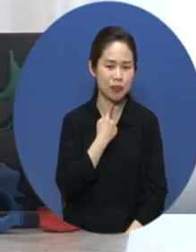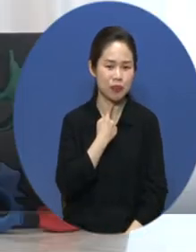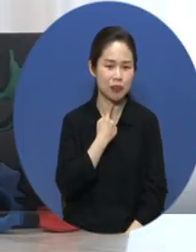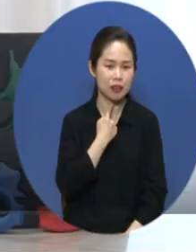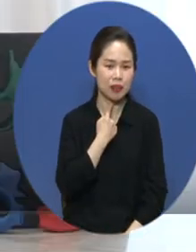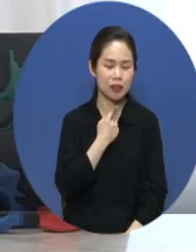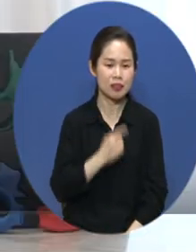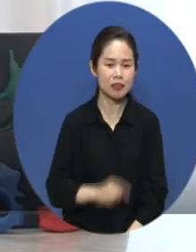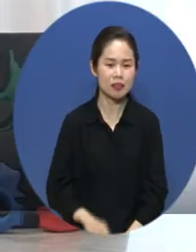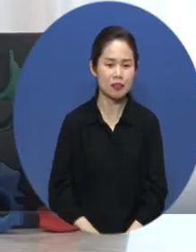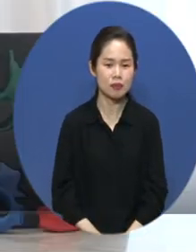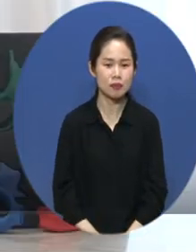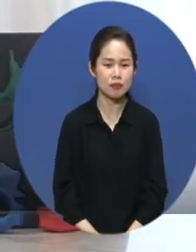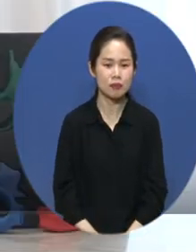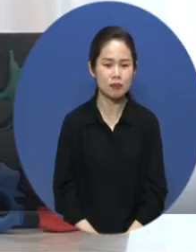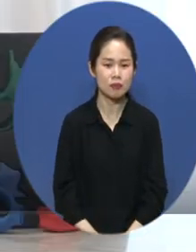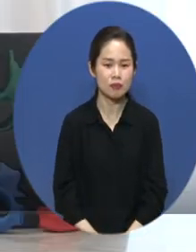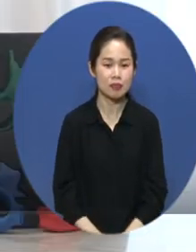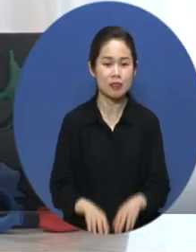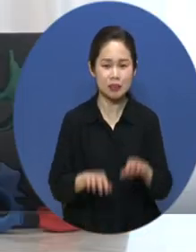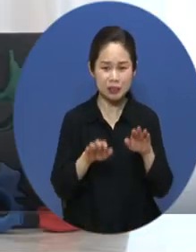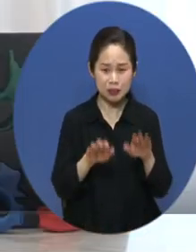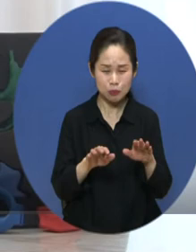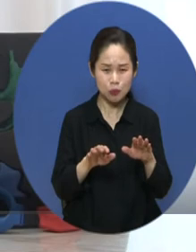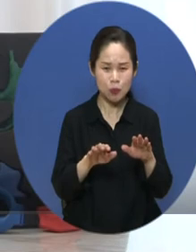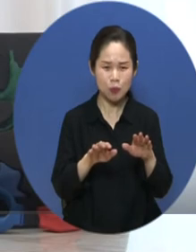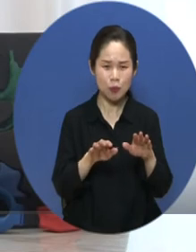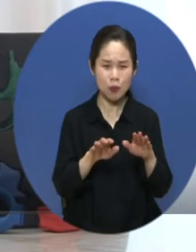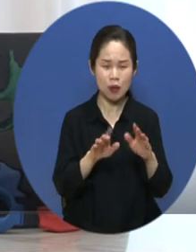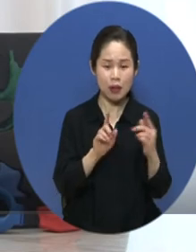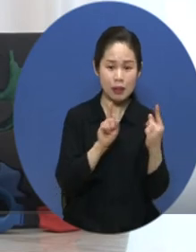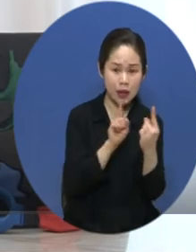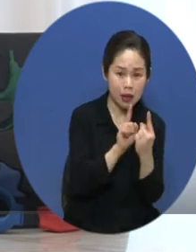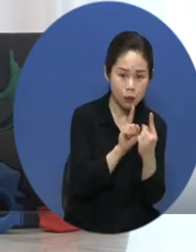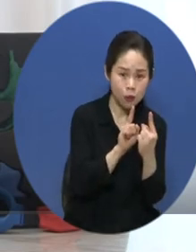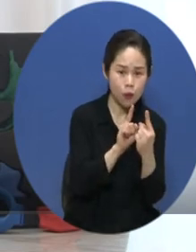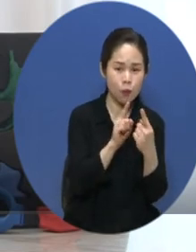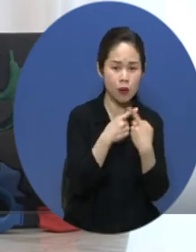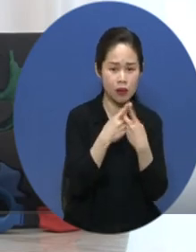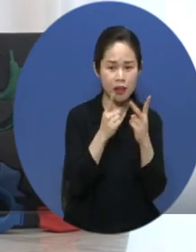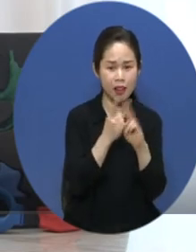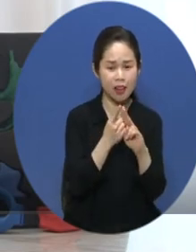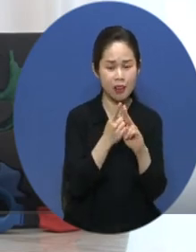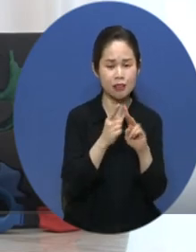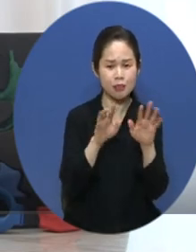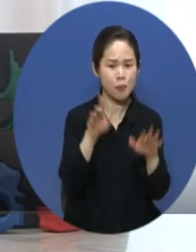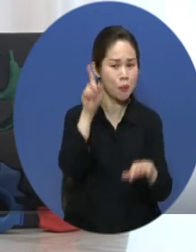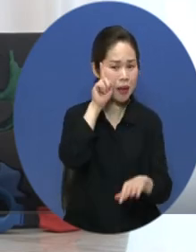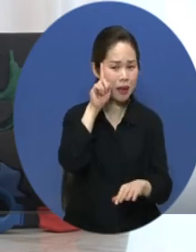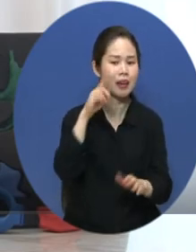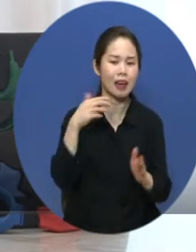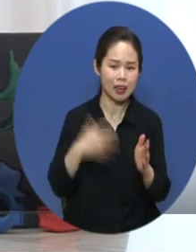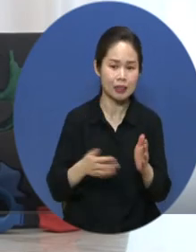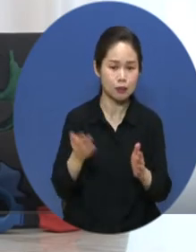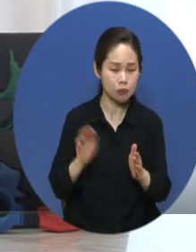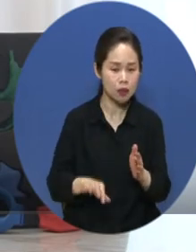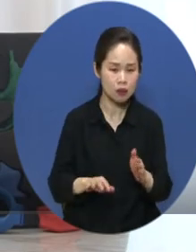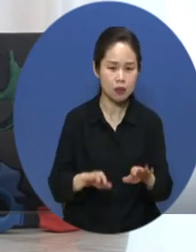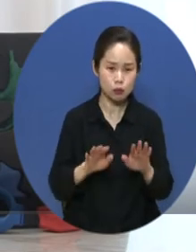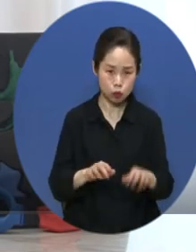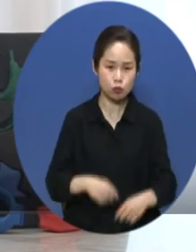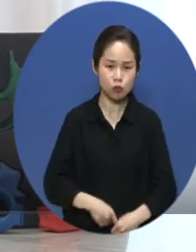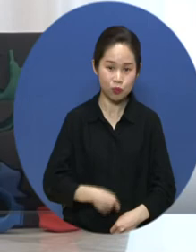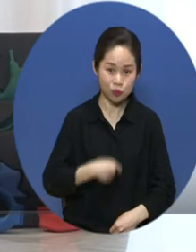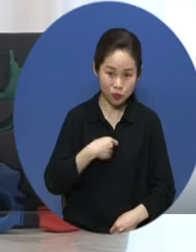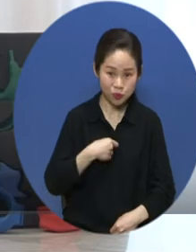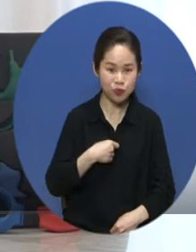뭐 그것들을 아직 돌파했다고는 생각을 하지 않지만 사실 조금씩 진심으로 다가가거나 아니면은